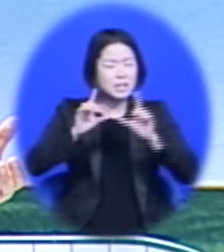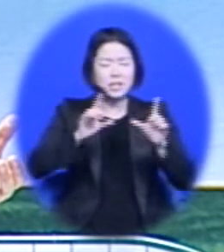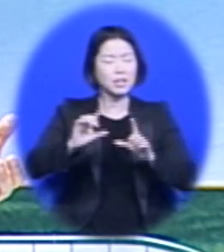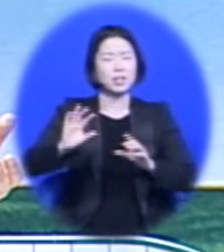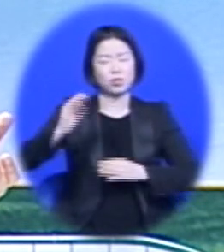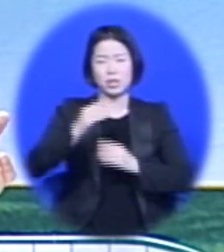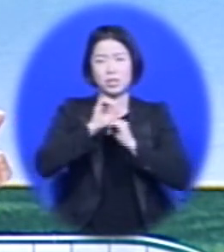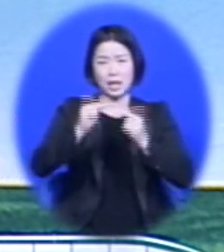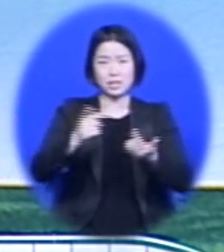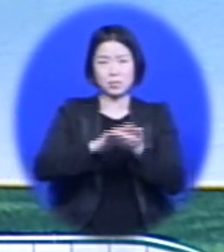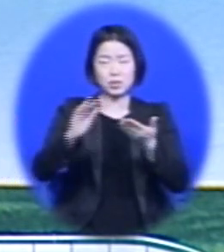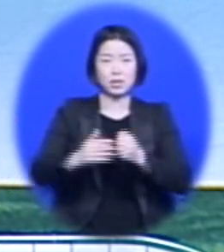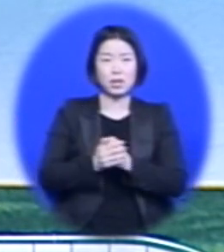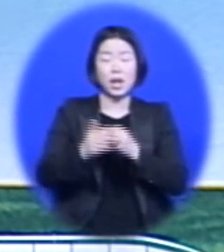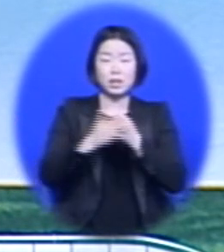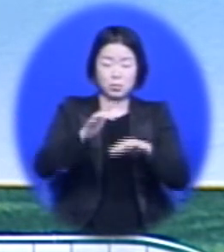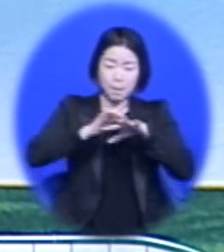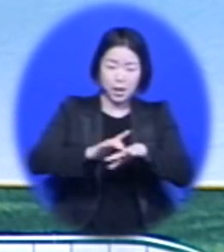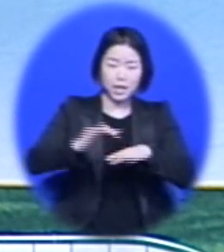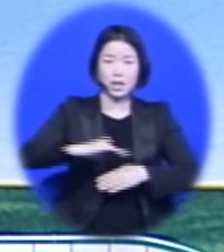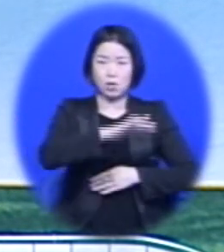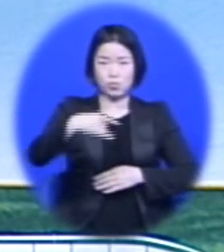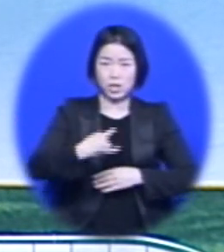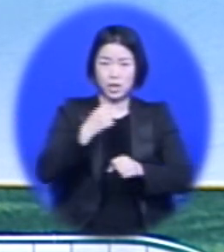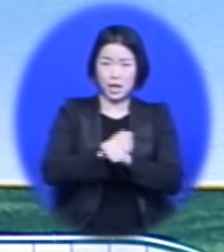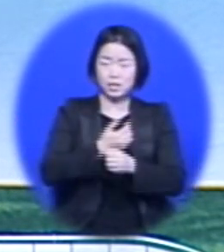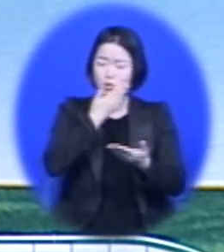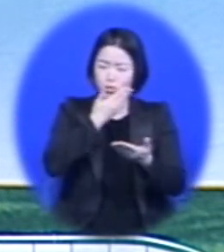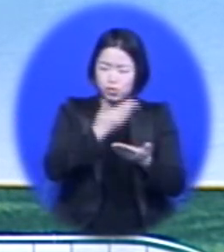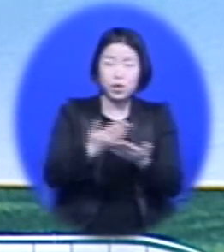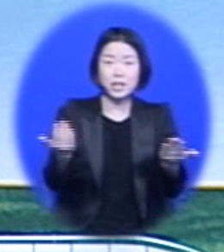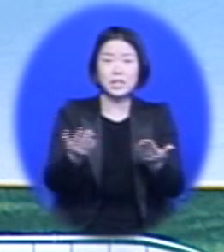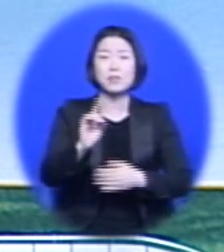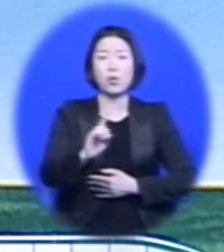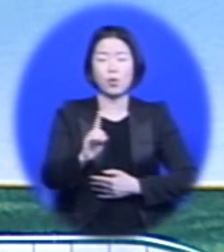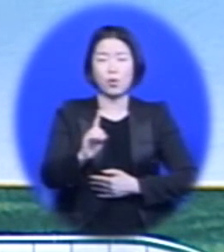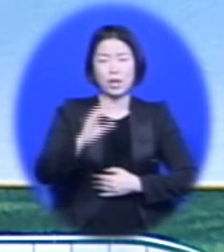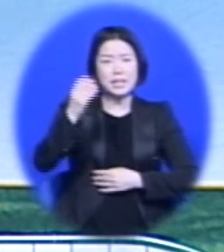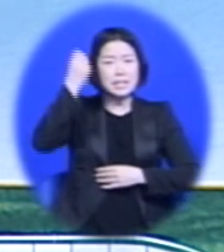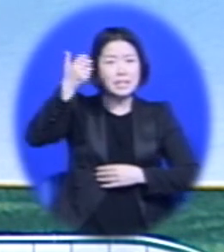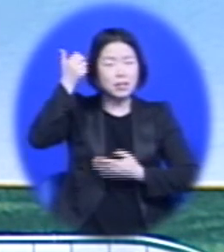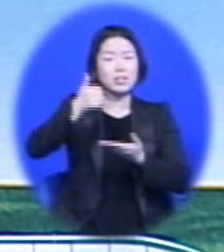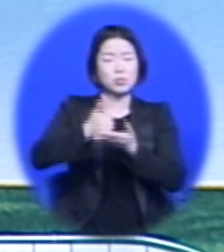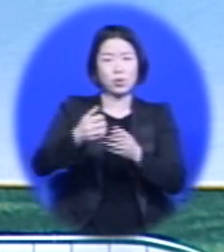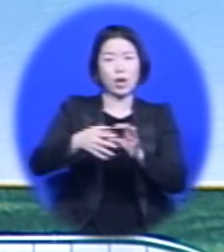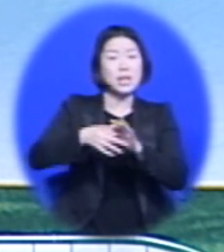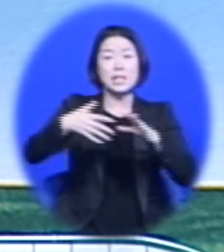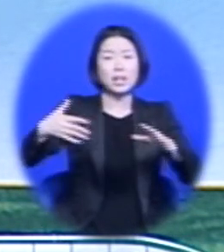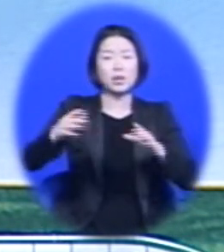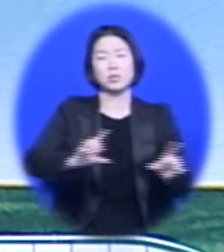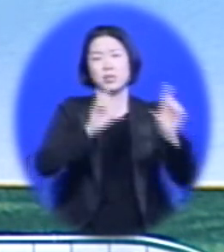않습니다. 그래서 마귀가 우리에게 하는 중요한 일이 성령님과 상관없이 살게 만드는